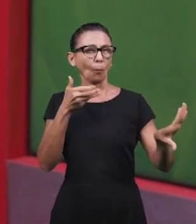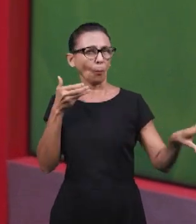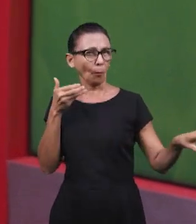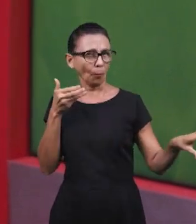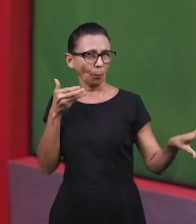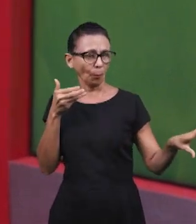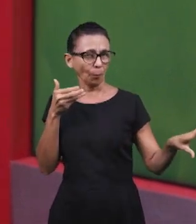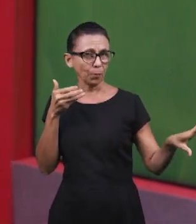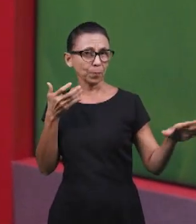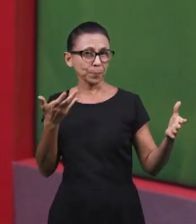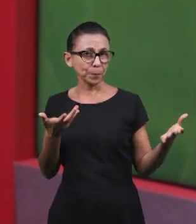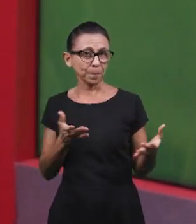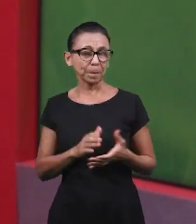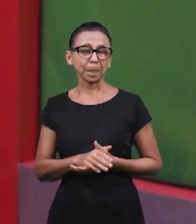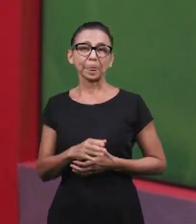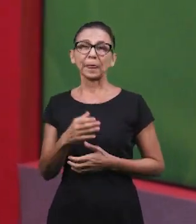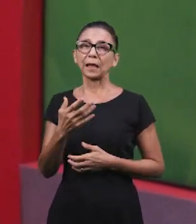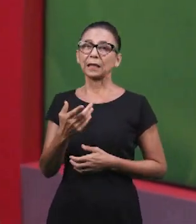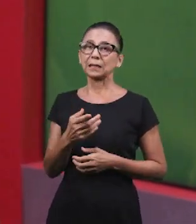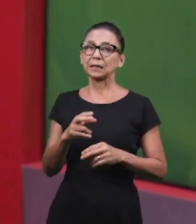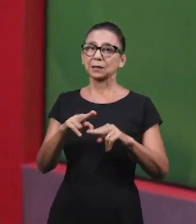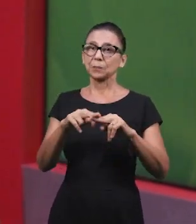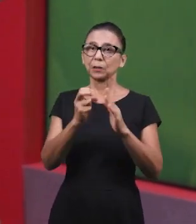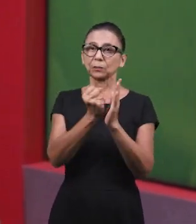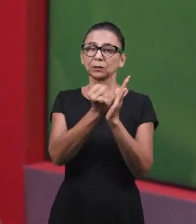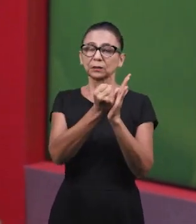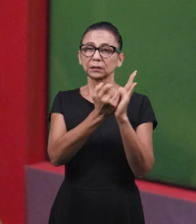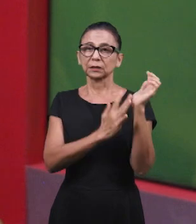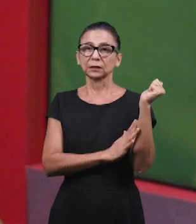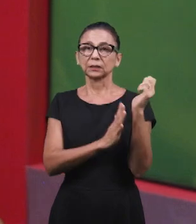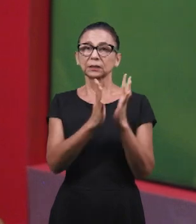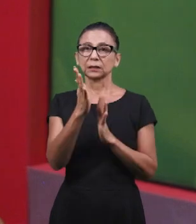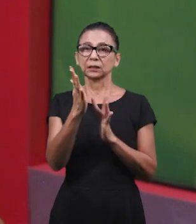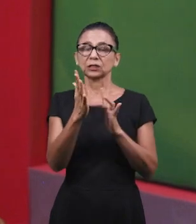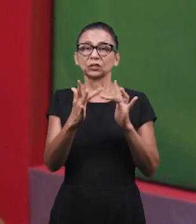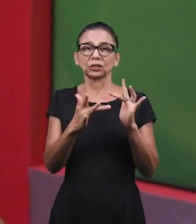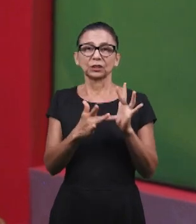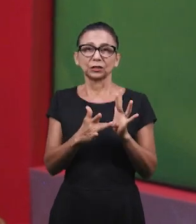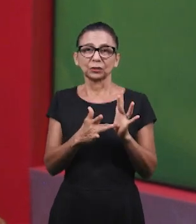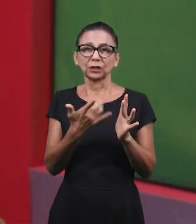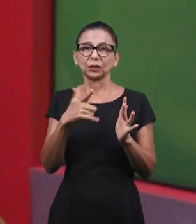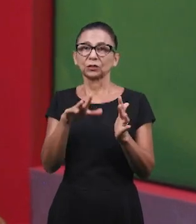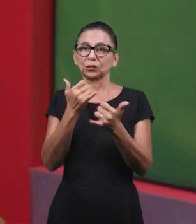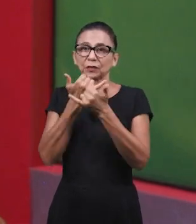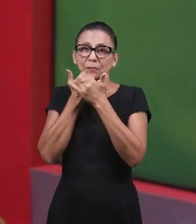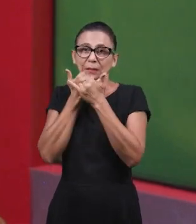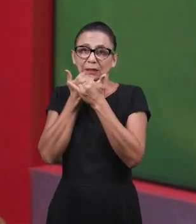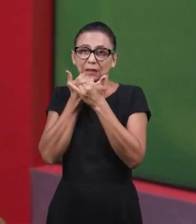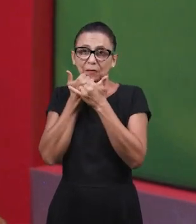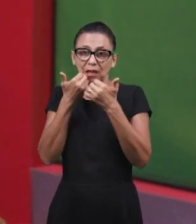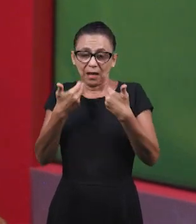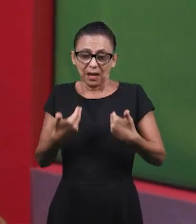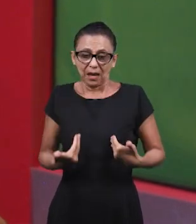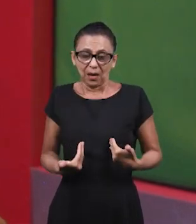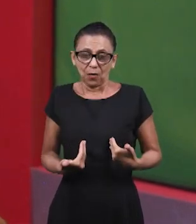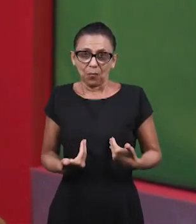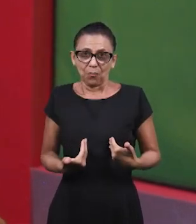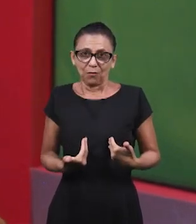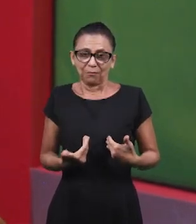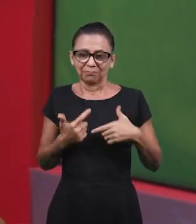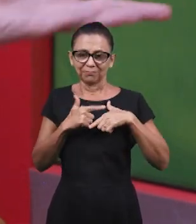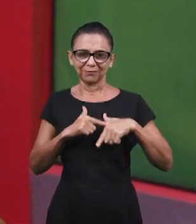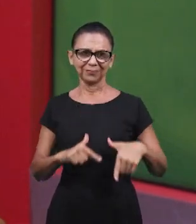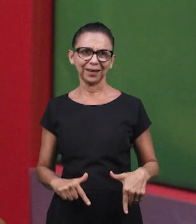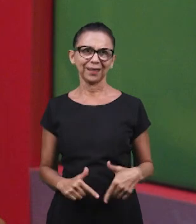Jésus, je n'ai rien. Je peux avoir un titre, n'est-ce pas, d'autres choses, mais la bénédiction de